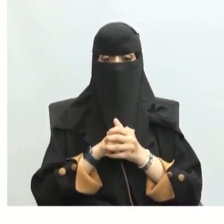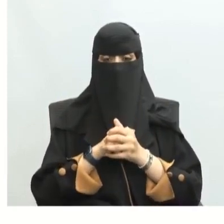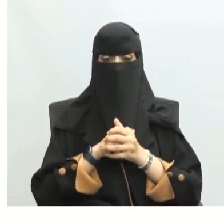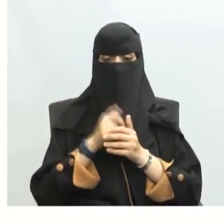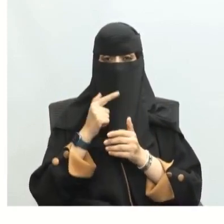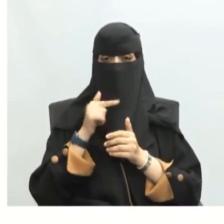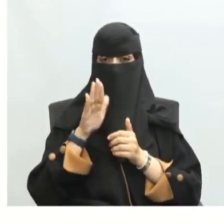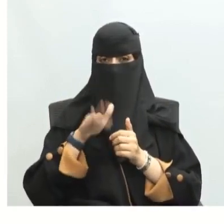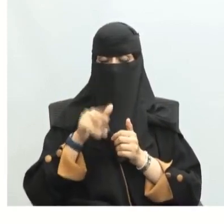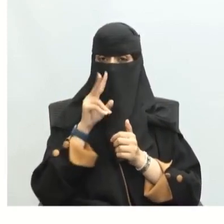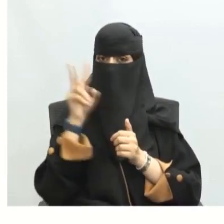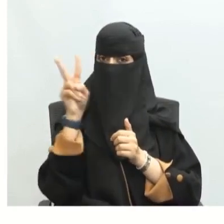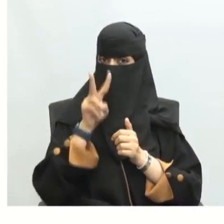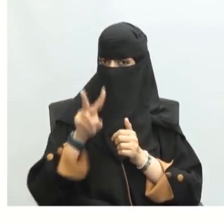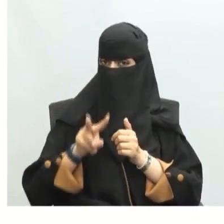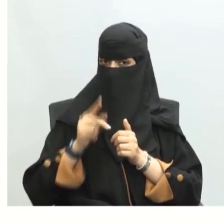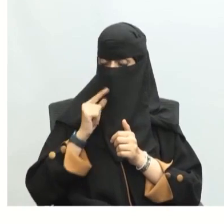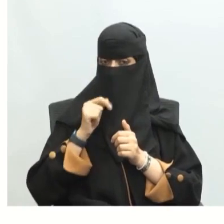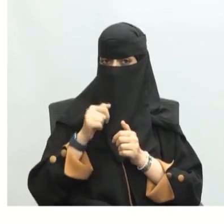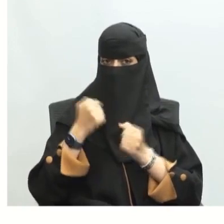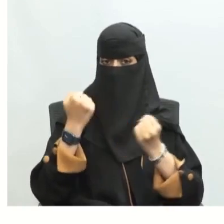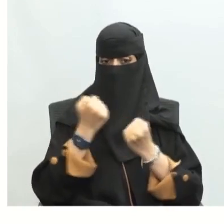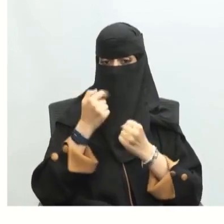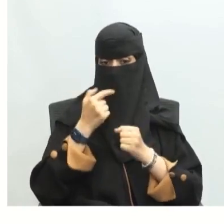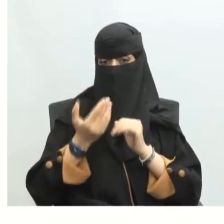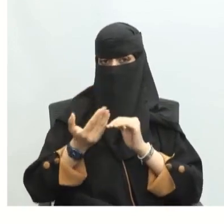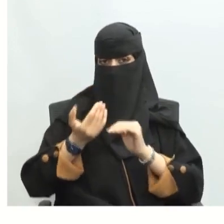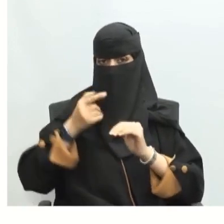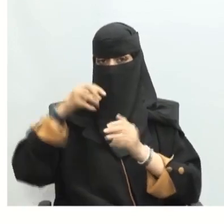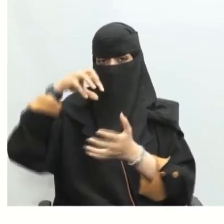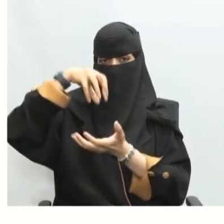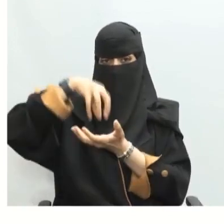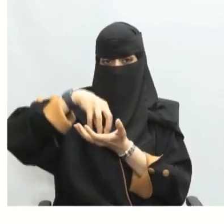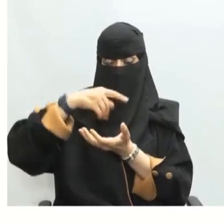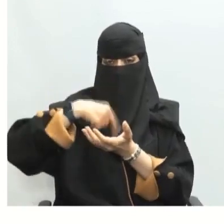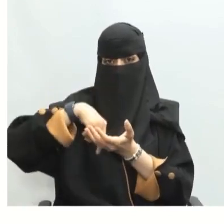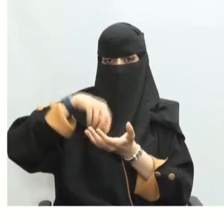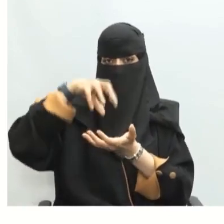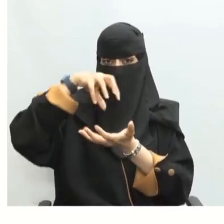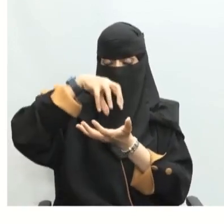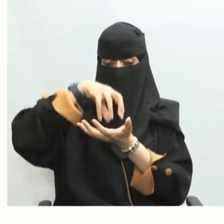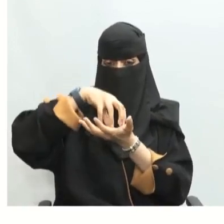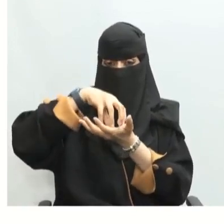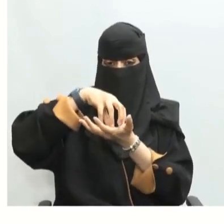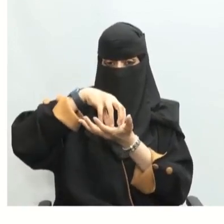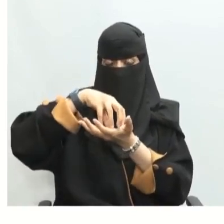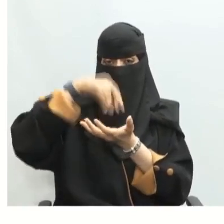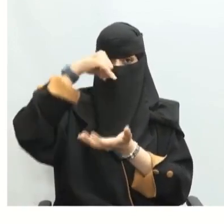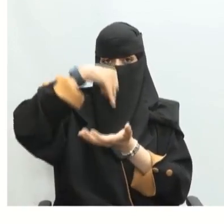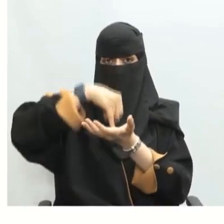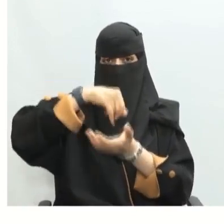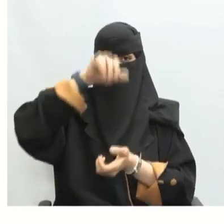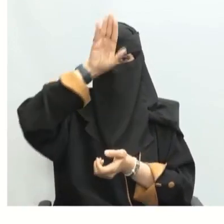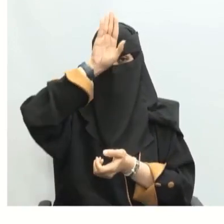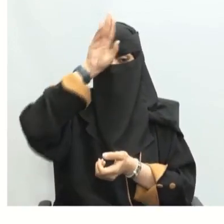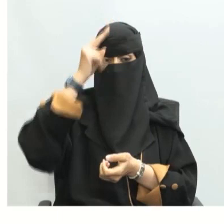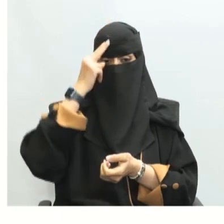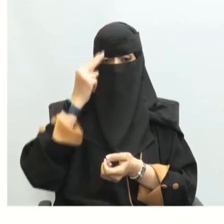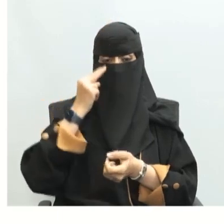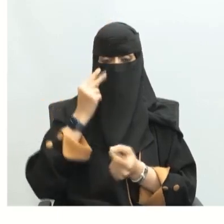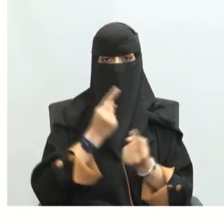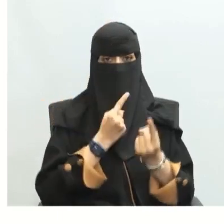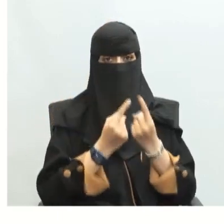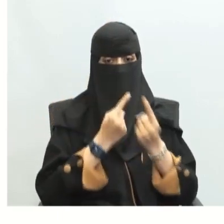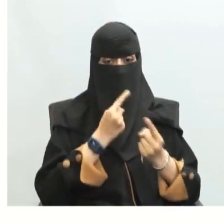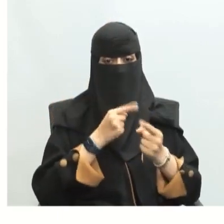ونقرا النشاط الاول بالرجوع لموقع مركز الملك عبد العزيز للحوار الوطني يطلع